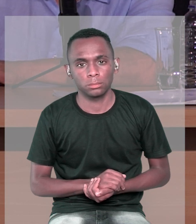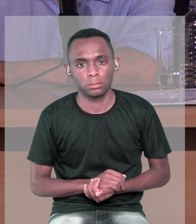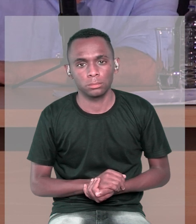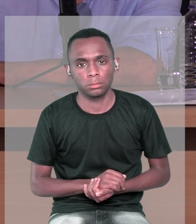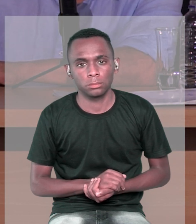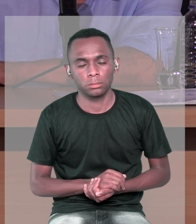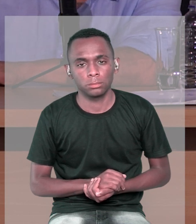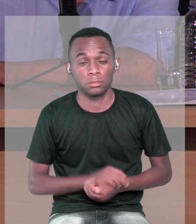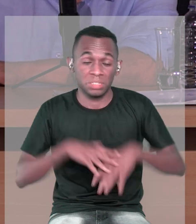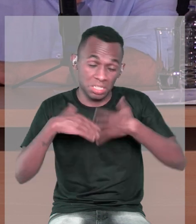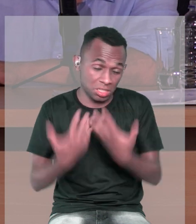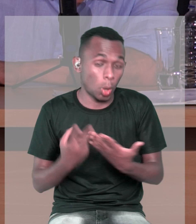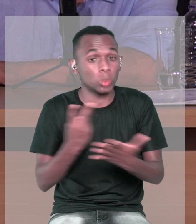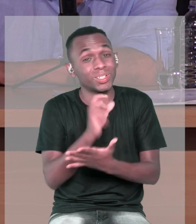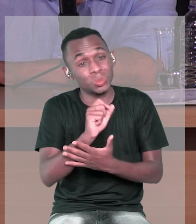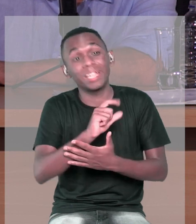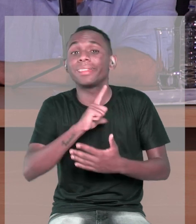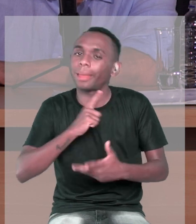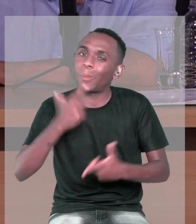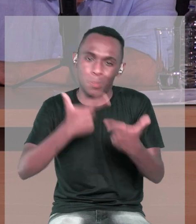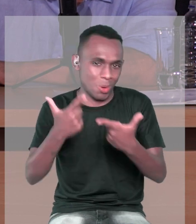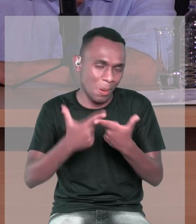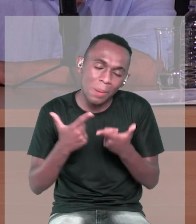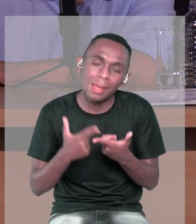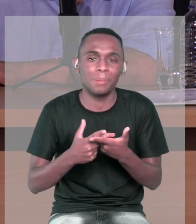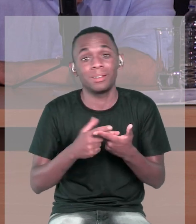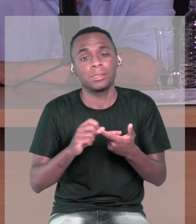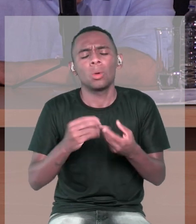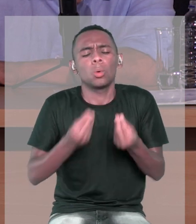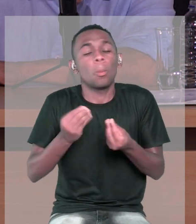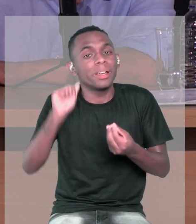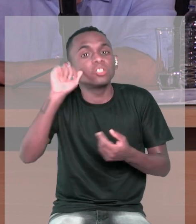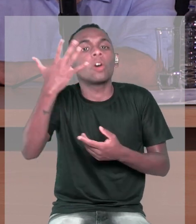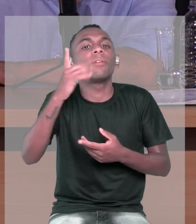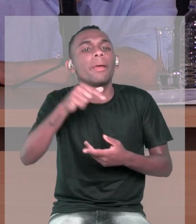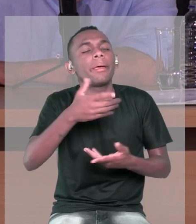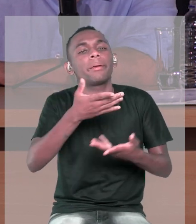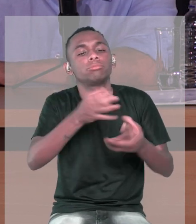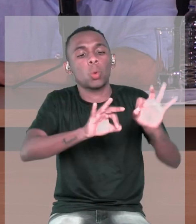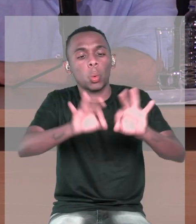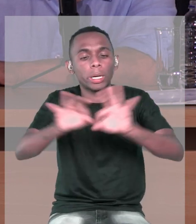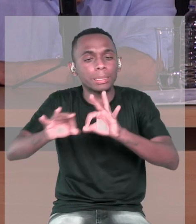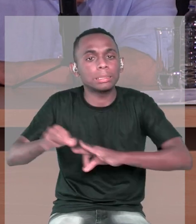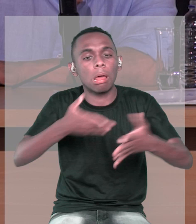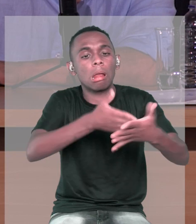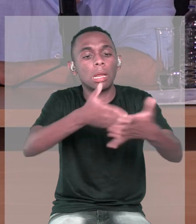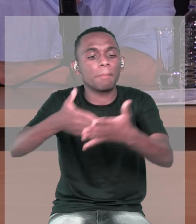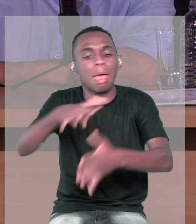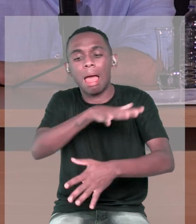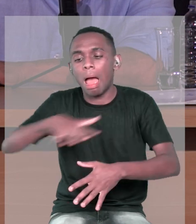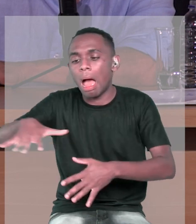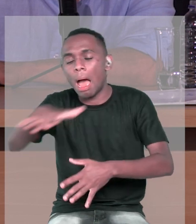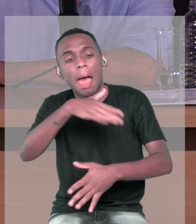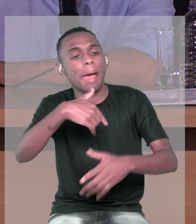communs. Então, temos um problema e a gente, então, para resolver esse problema, vai delimitar certos